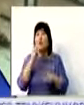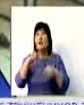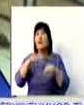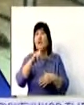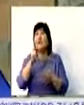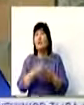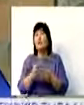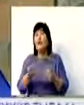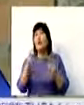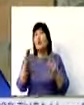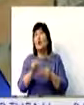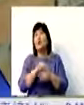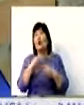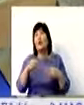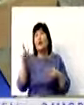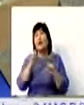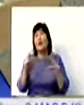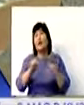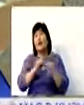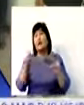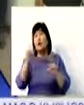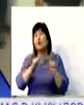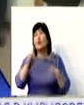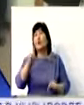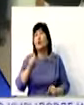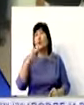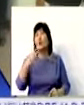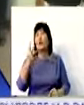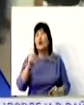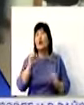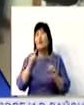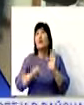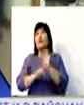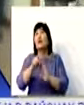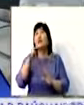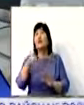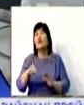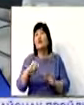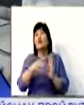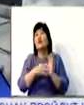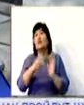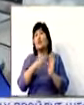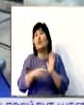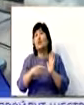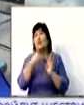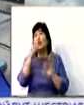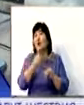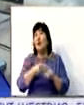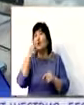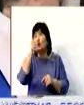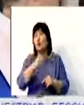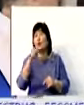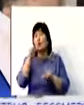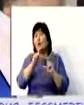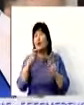с капитальным ремонтом ряда школ. Здание школы номер 43 было сдано в эксплуатацию в 1987 году. Из года в год